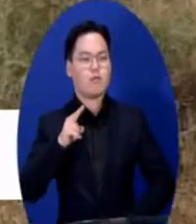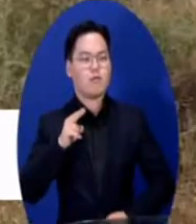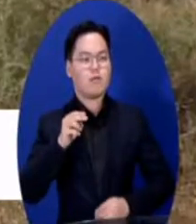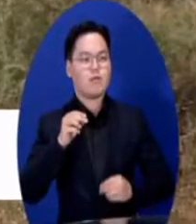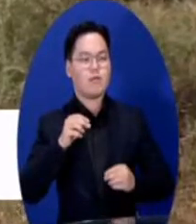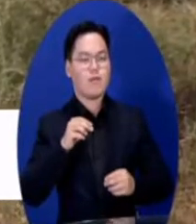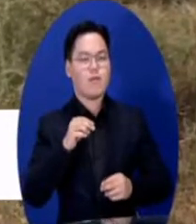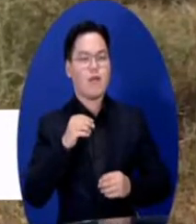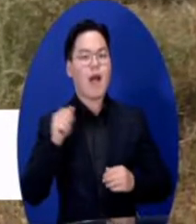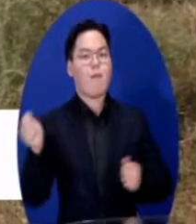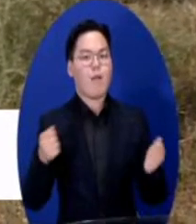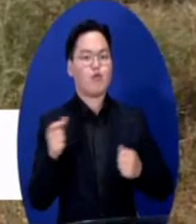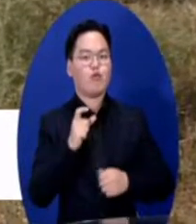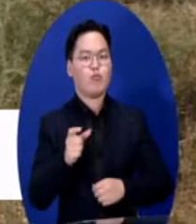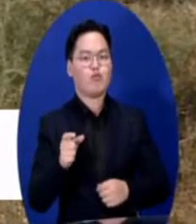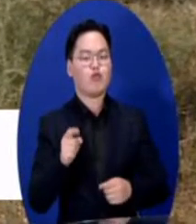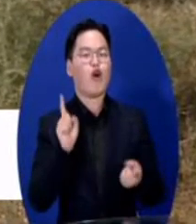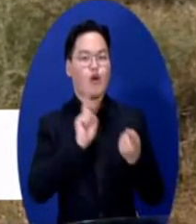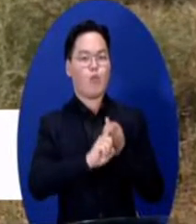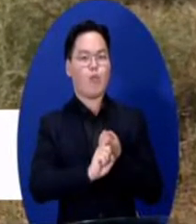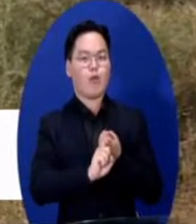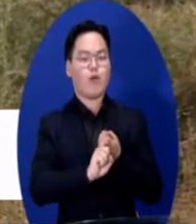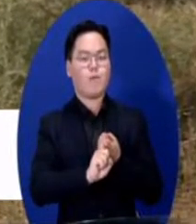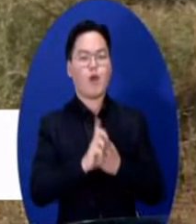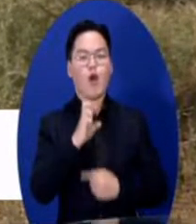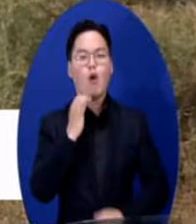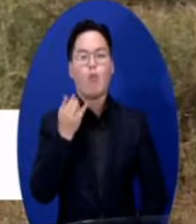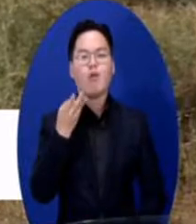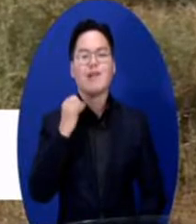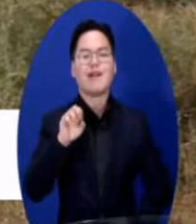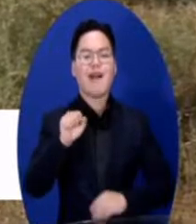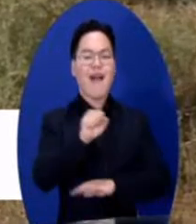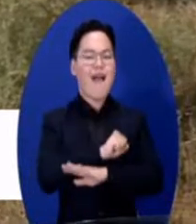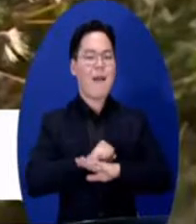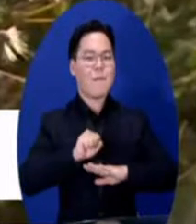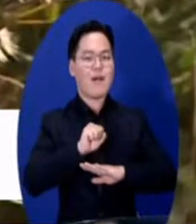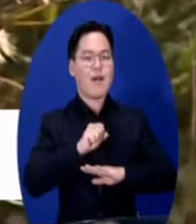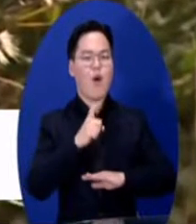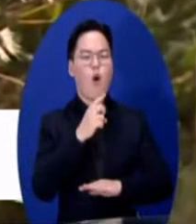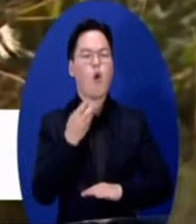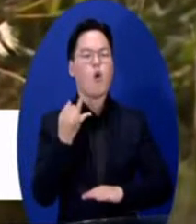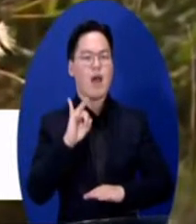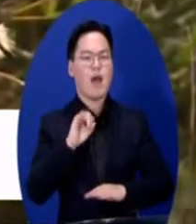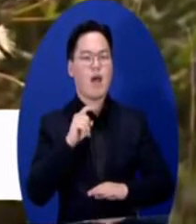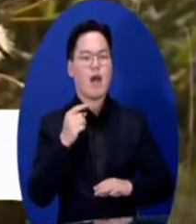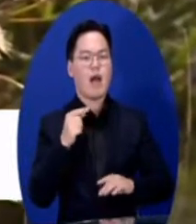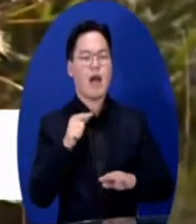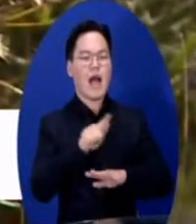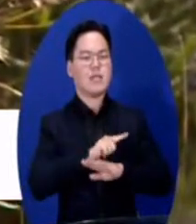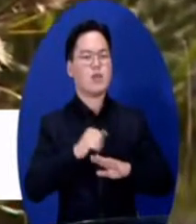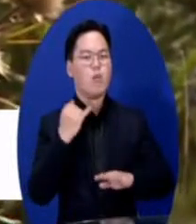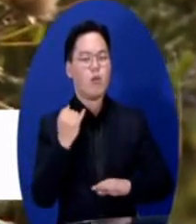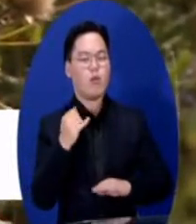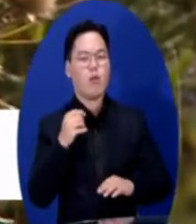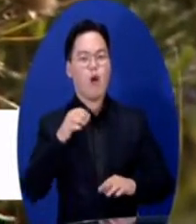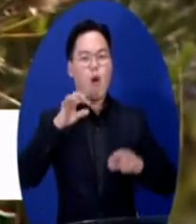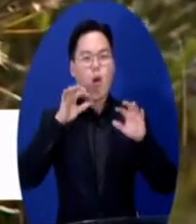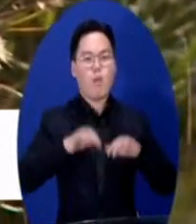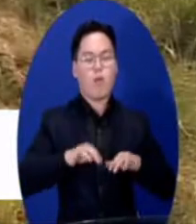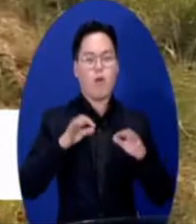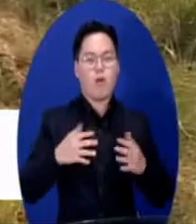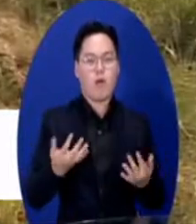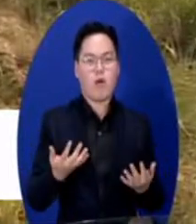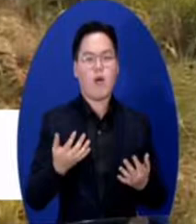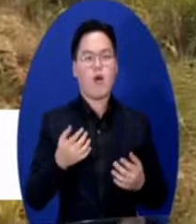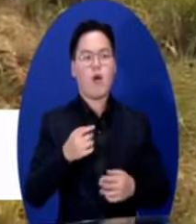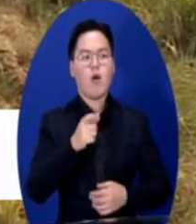малчит төрж байгаа. Булган аймгийн бэлчээрийн доройтлыг хуурайшлын индекс, ургамлын норамжлагдсан индекс, хур борооны